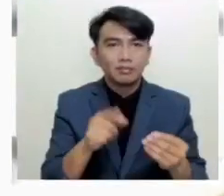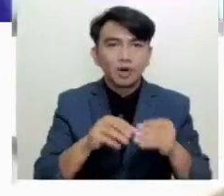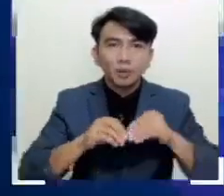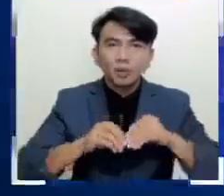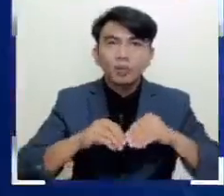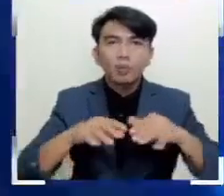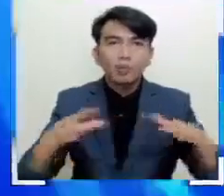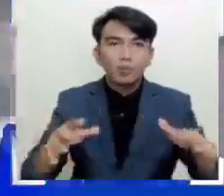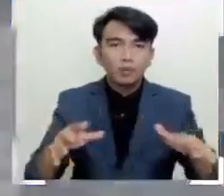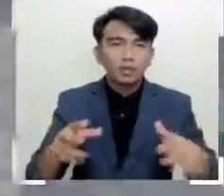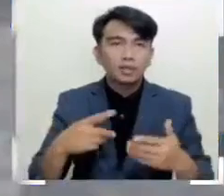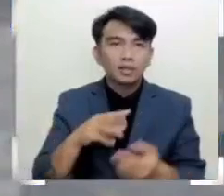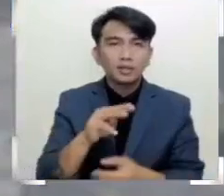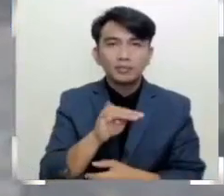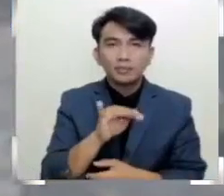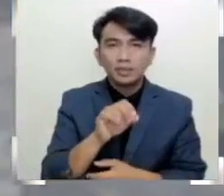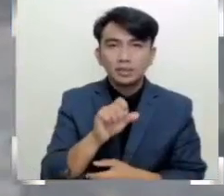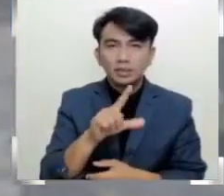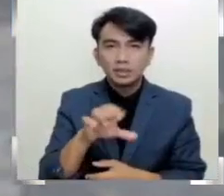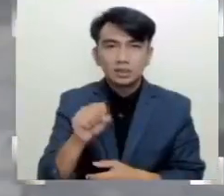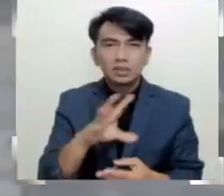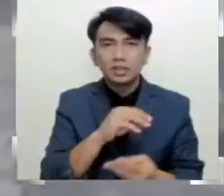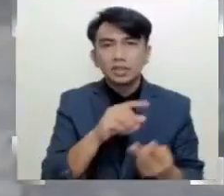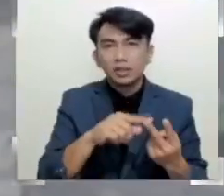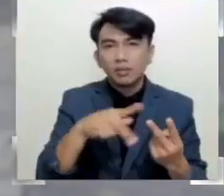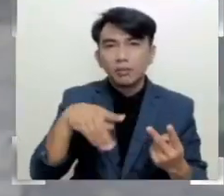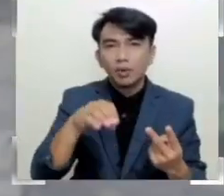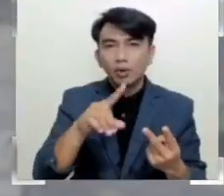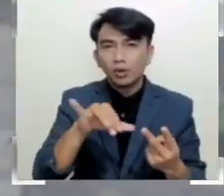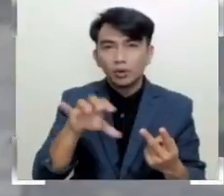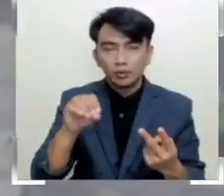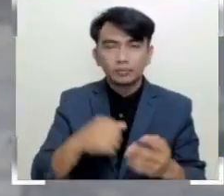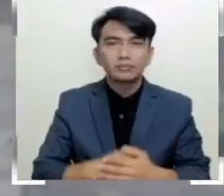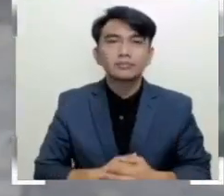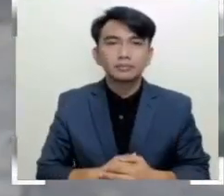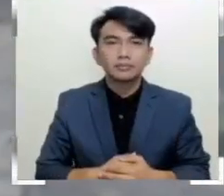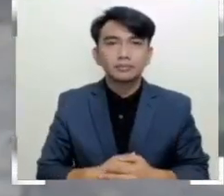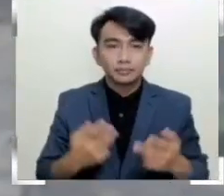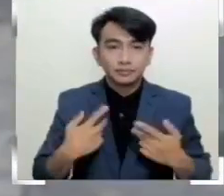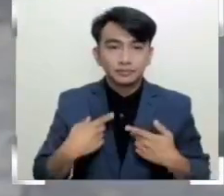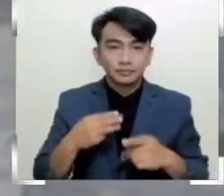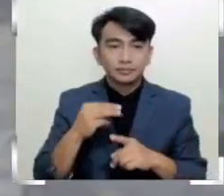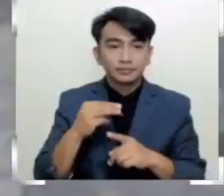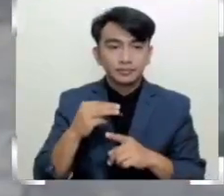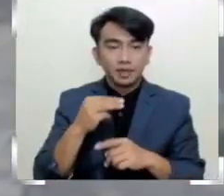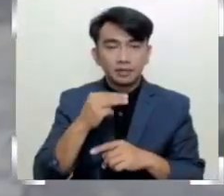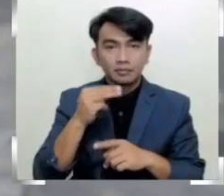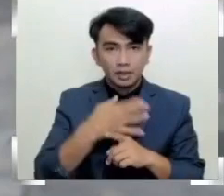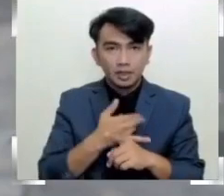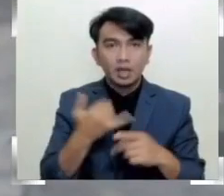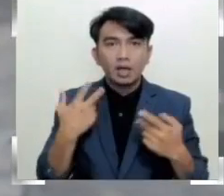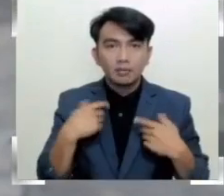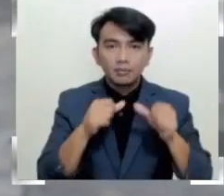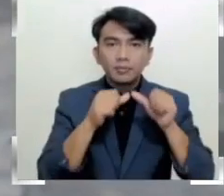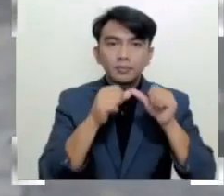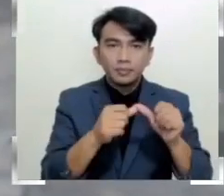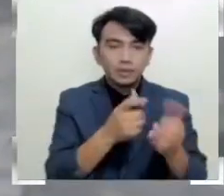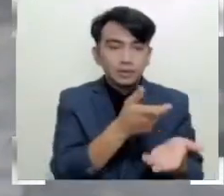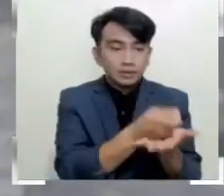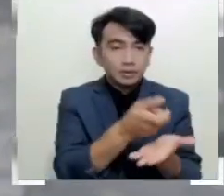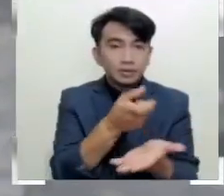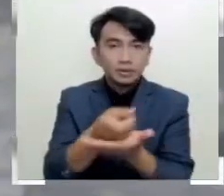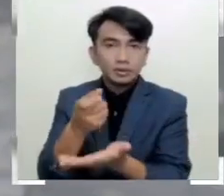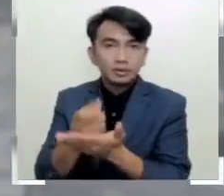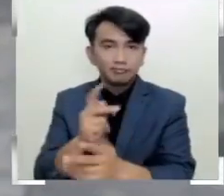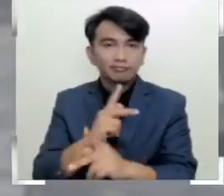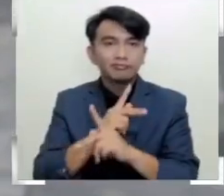and polio. Para iwas outbreak sa darating na Mayo, buong-buwang isasagawa ang supplemental immunization activities